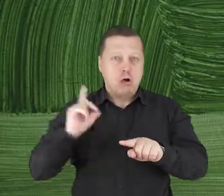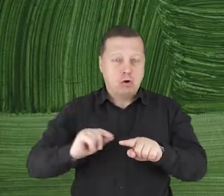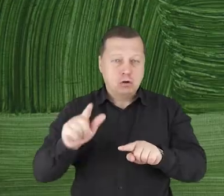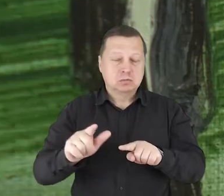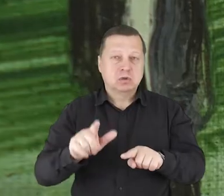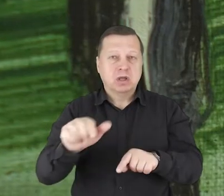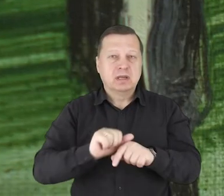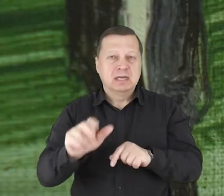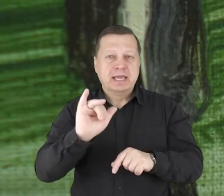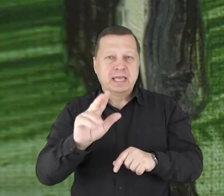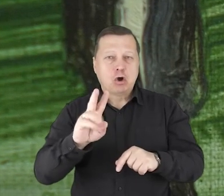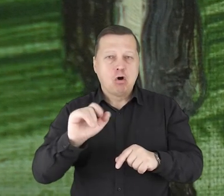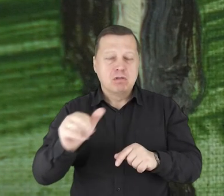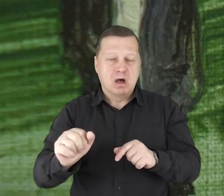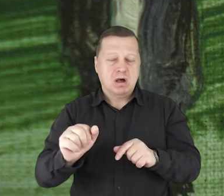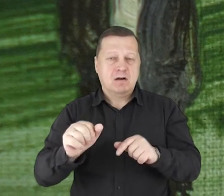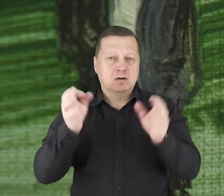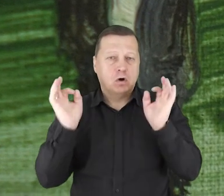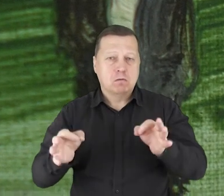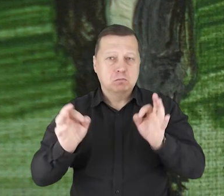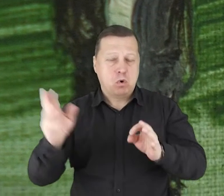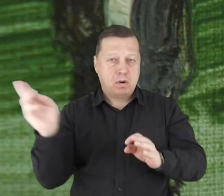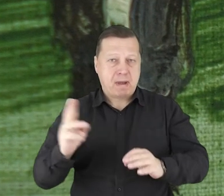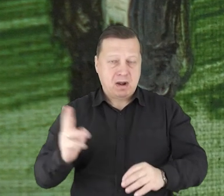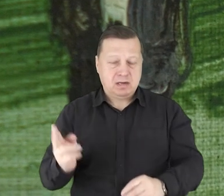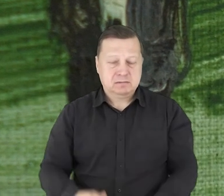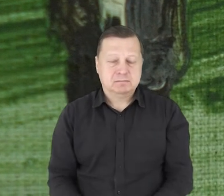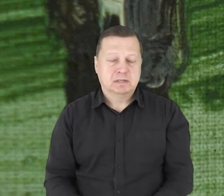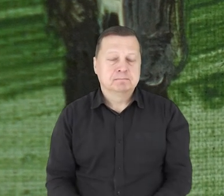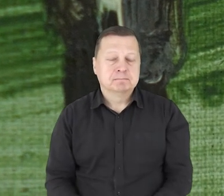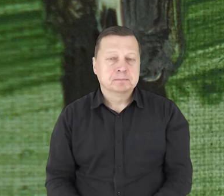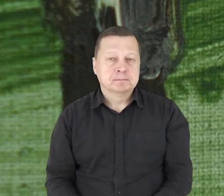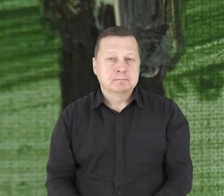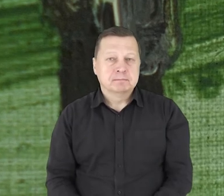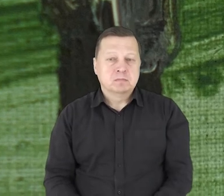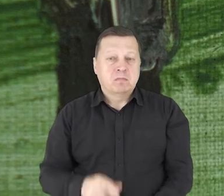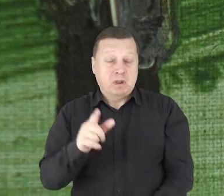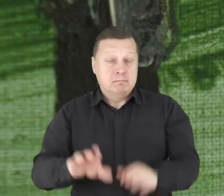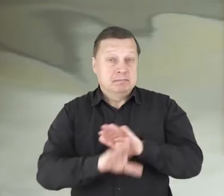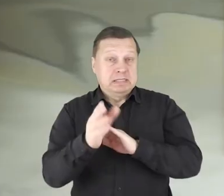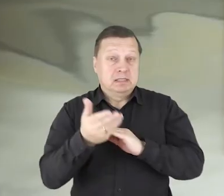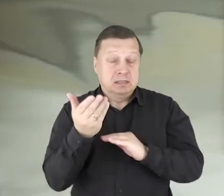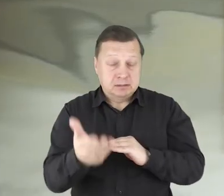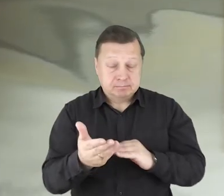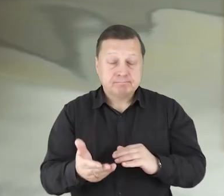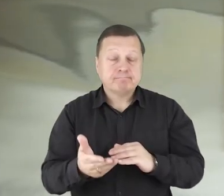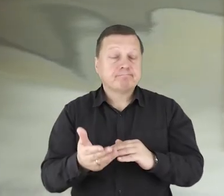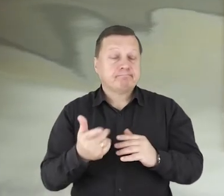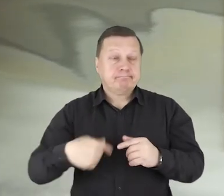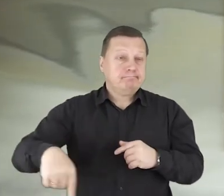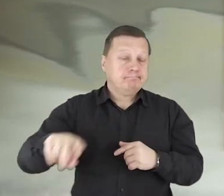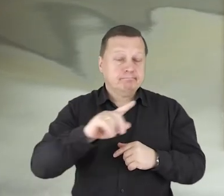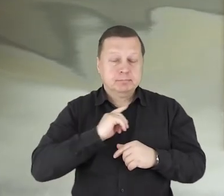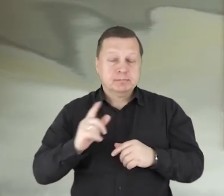się ikoną polskiego współczesnego malarstwa. To jest też to przedstawienie, które